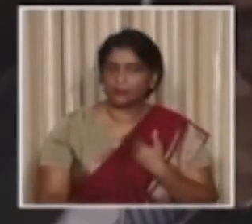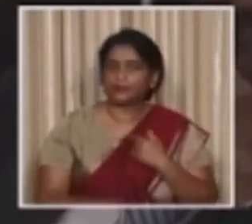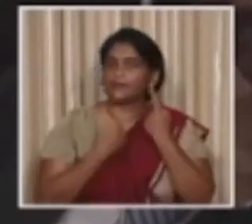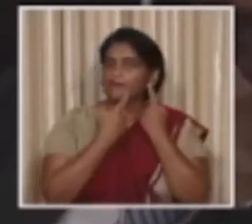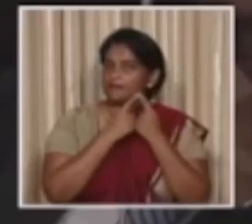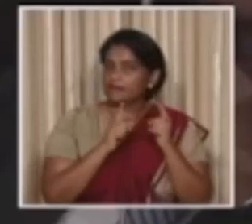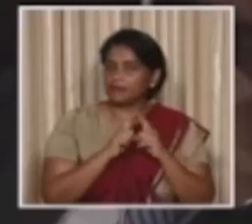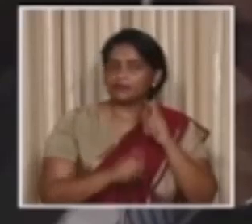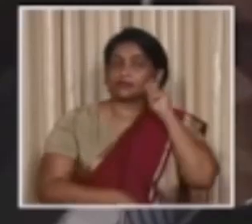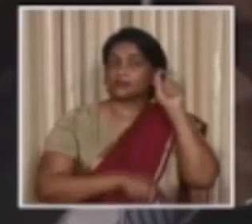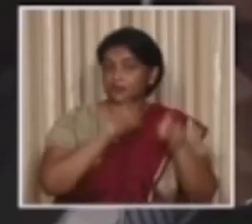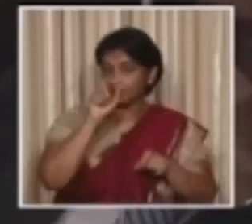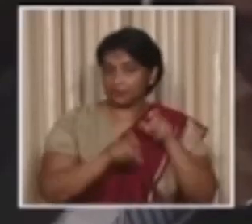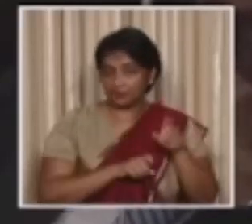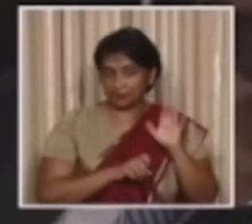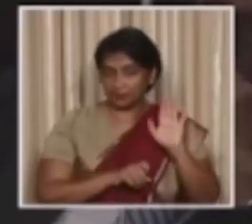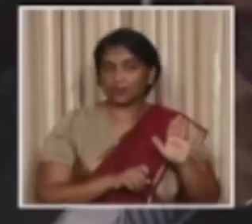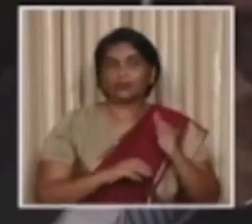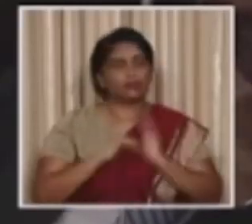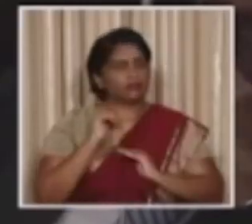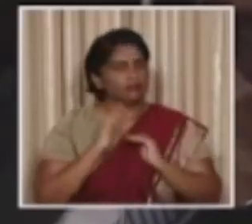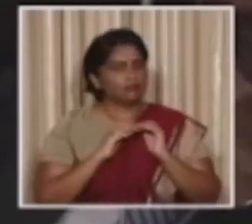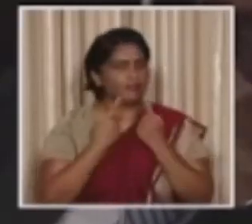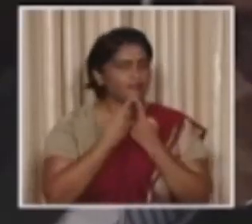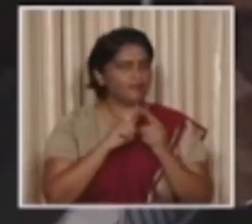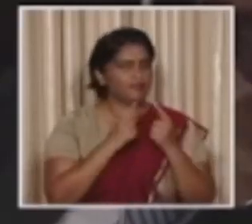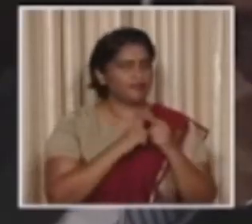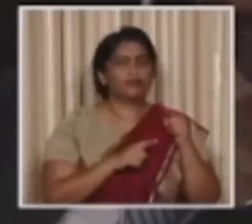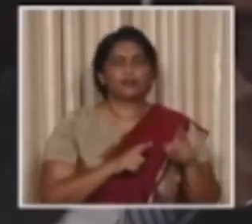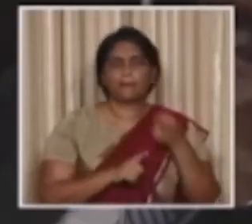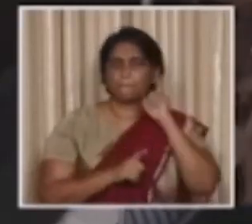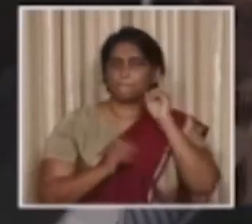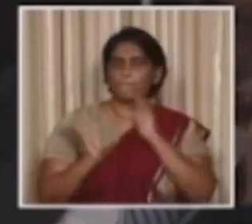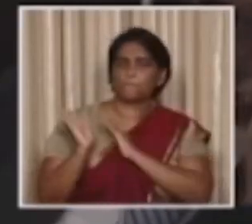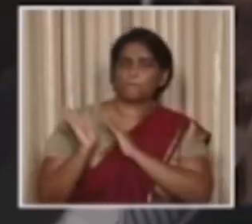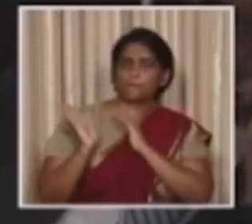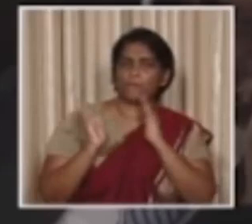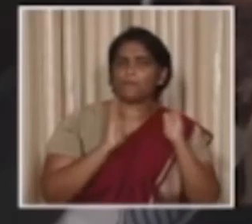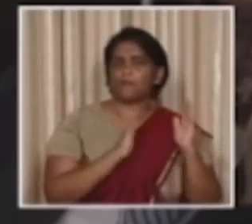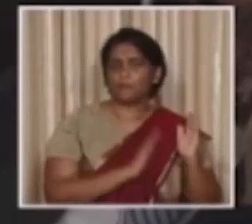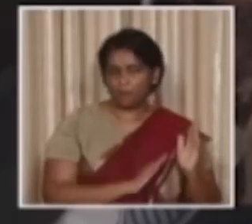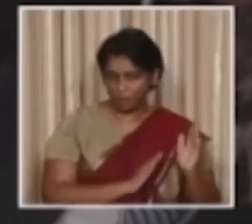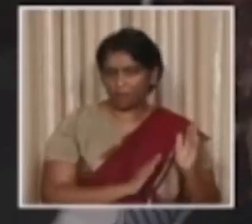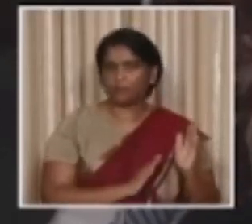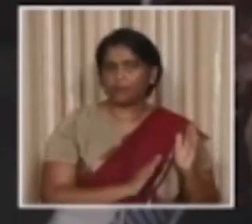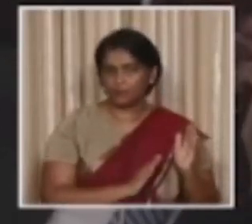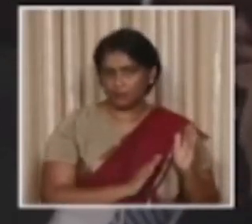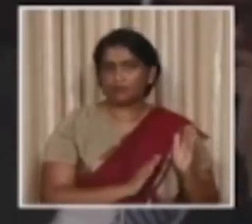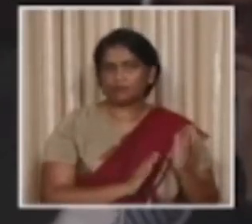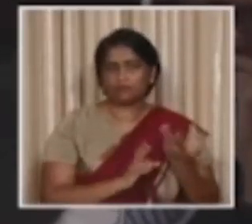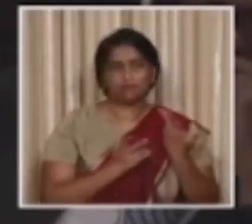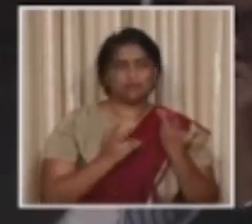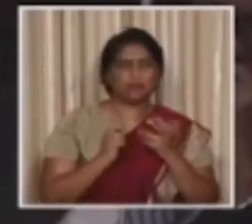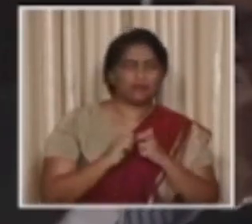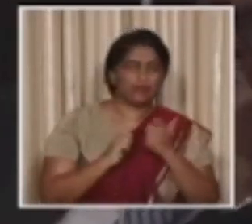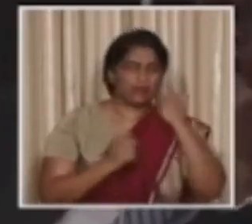විවිධ නිලධාරීන්ගේ විවිධ ක්‍රියාමාර්ග නිසා මේ ප්‍රමාදයට වන්දි ගෙවන්න